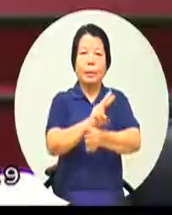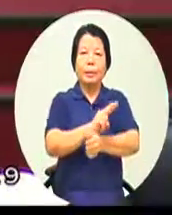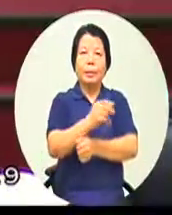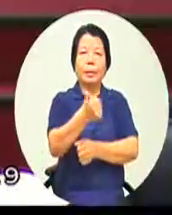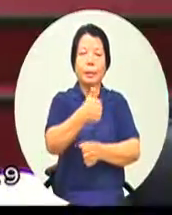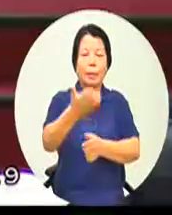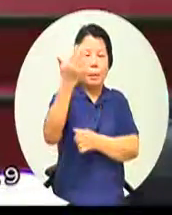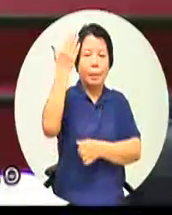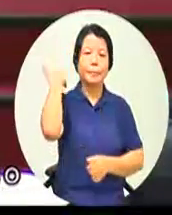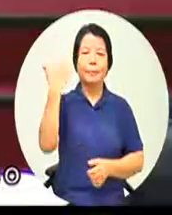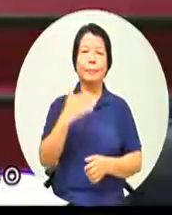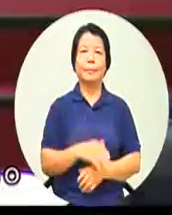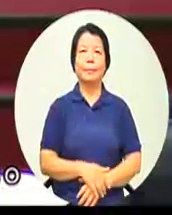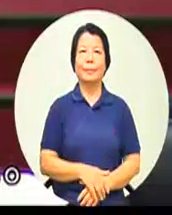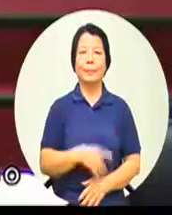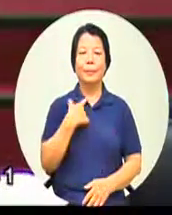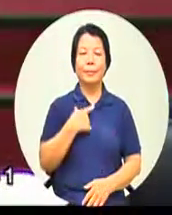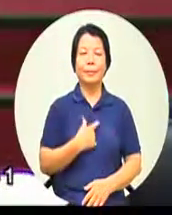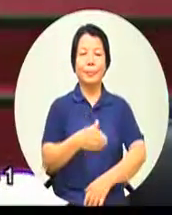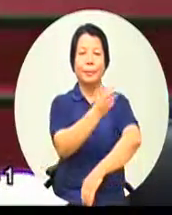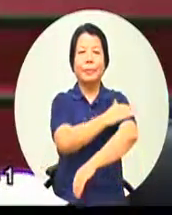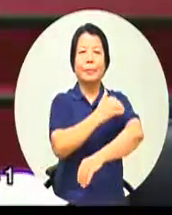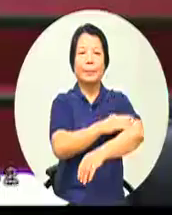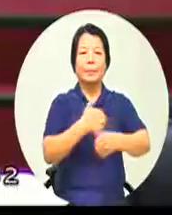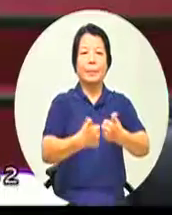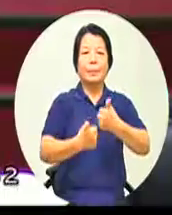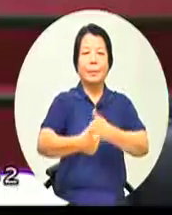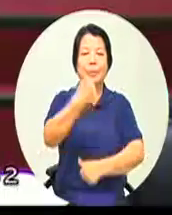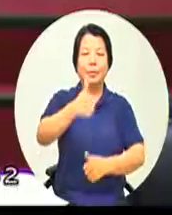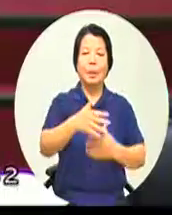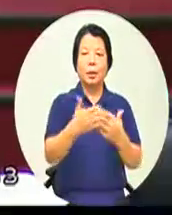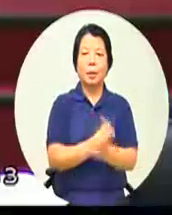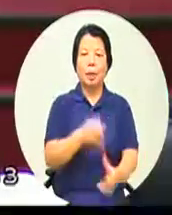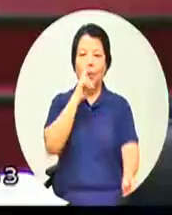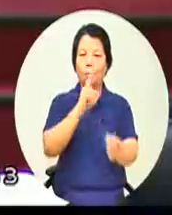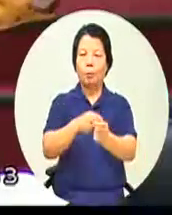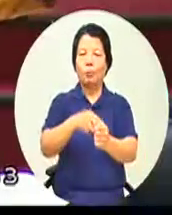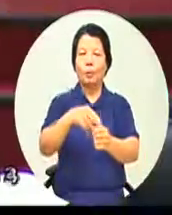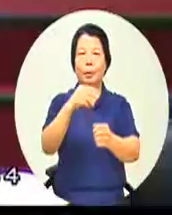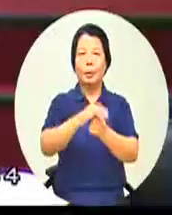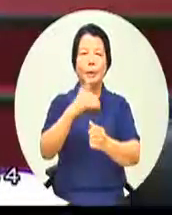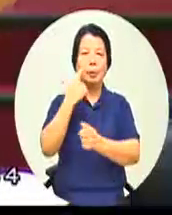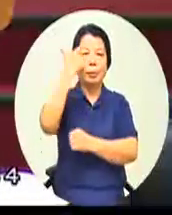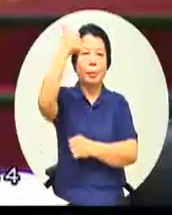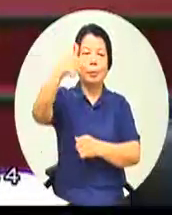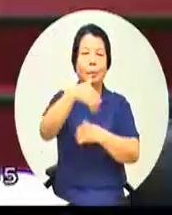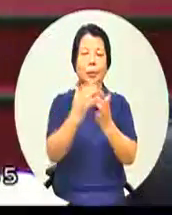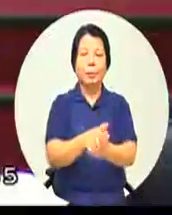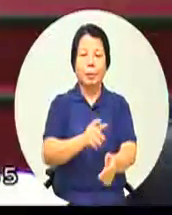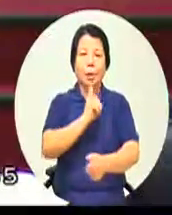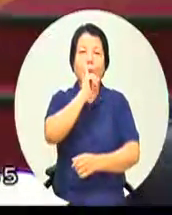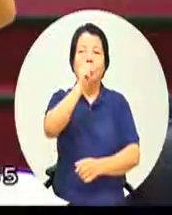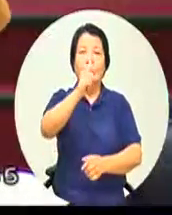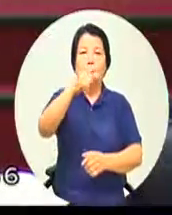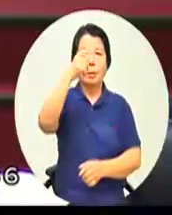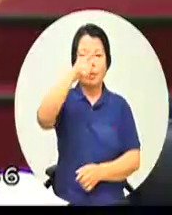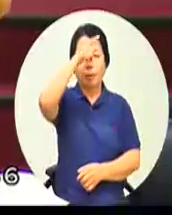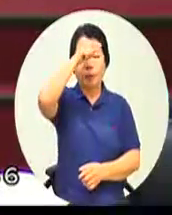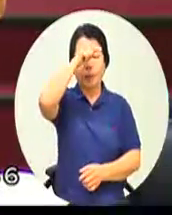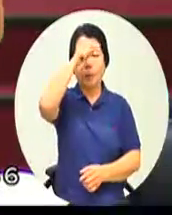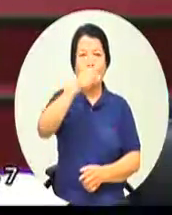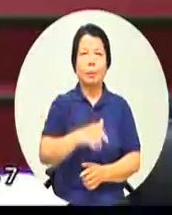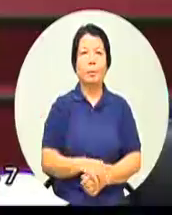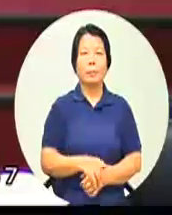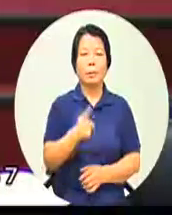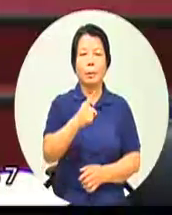当时。咱的陈建苗议长讲，侮辱伊的祖先过红寿米，伫议会正式，伊甲一顺